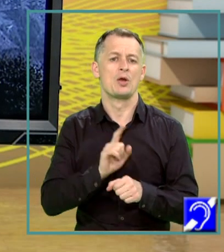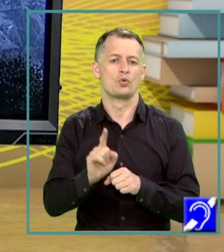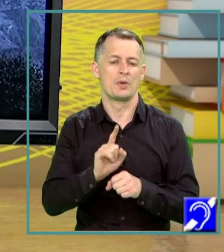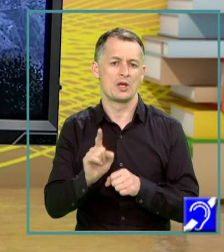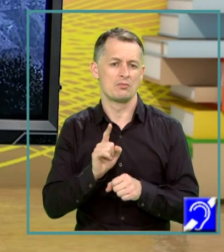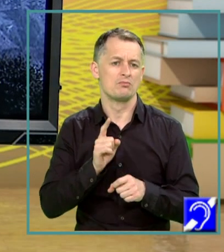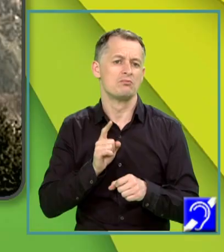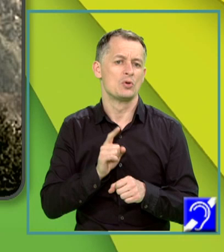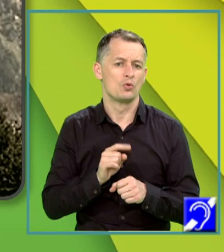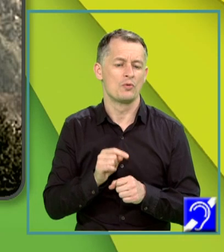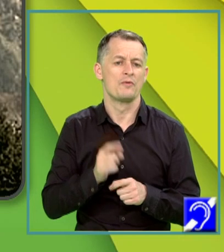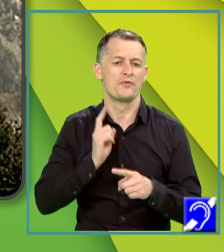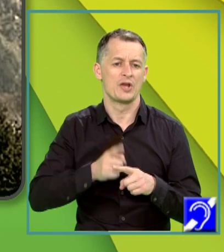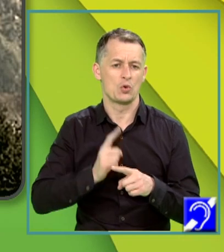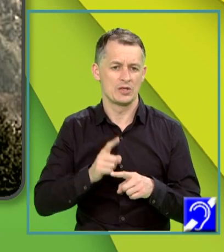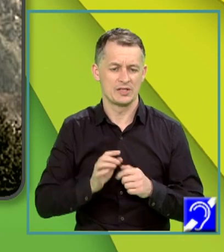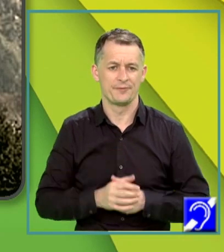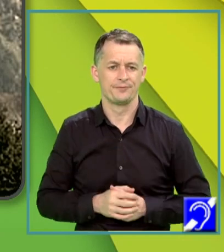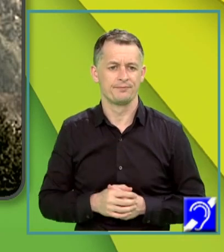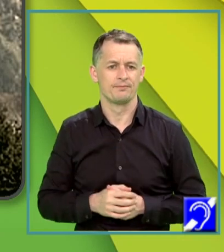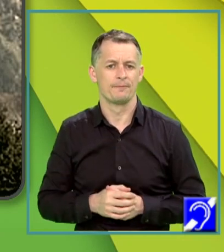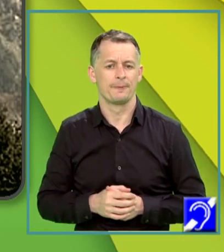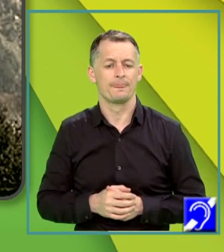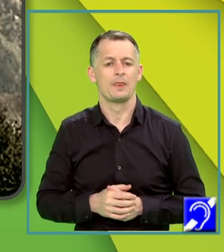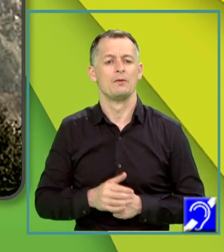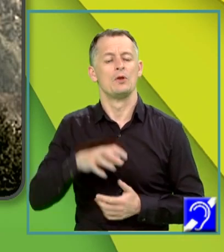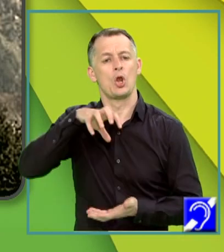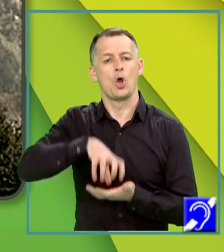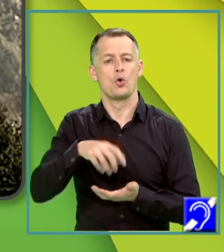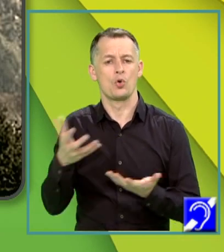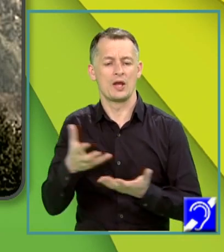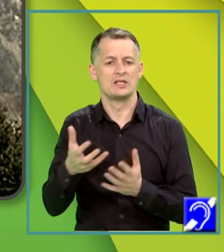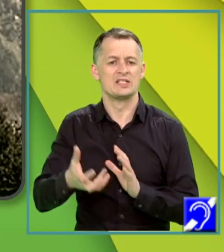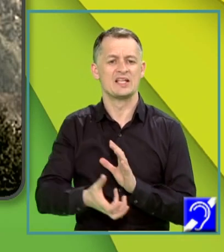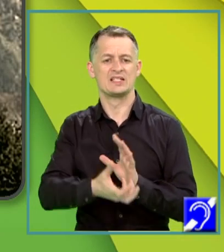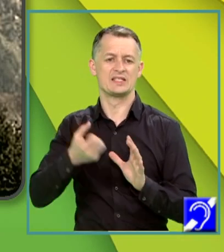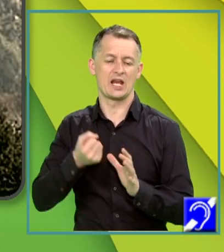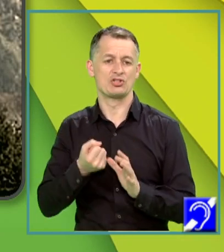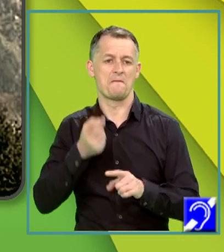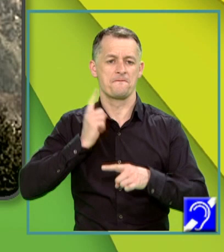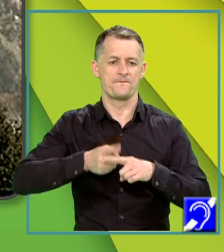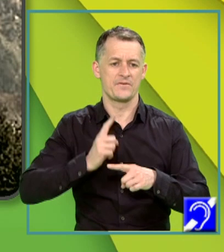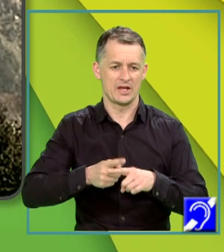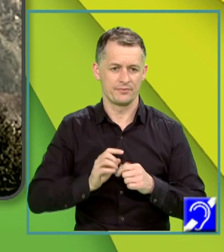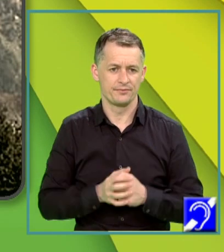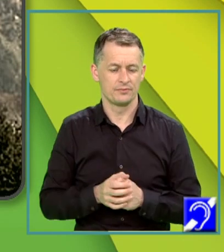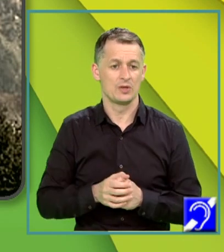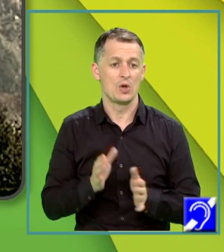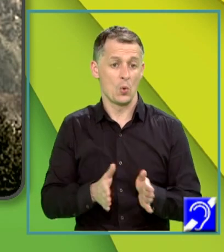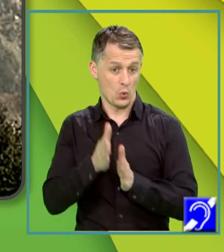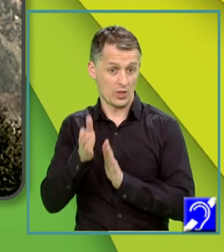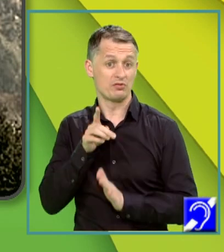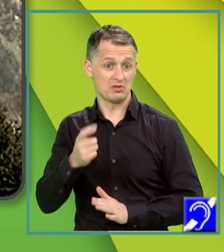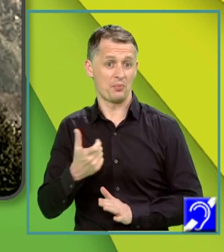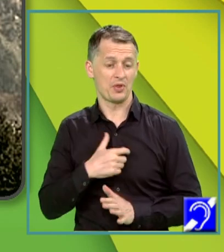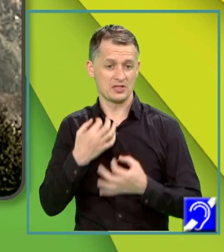trebuie să amintim câteva dintre centrele de extracție a fierului și fac precizarea că unele dintre acestea ar putea